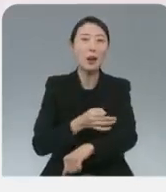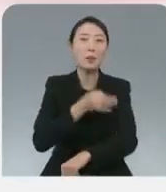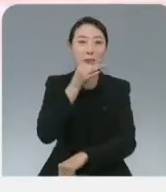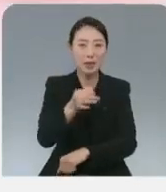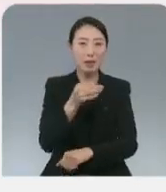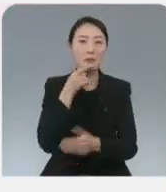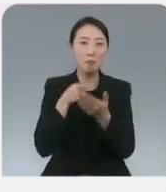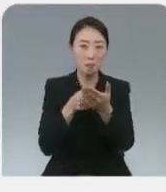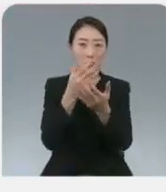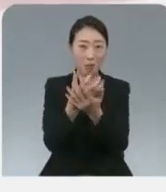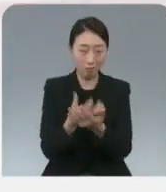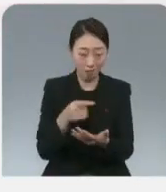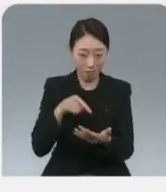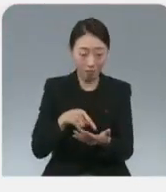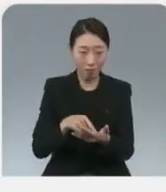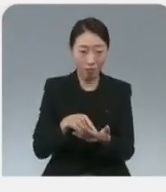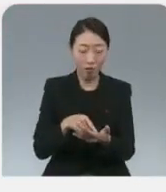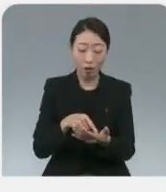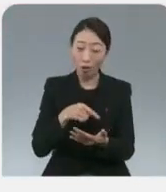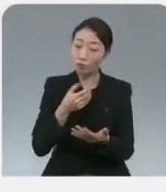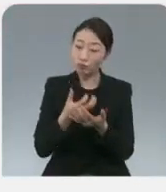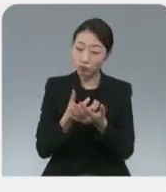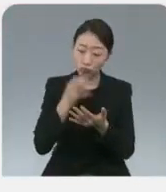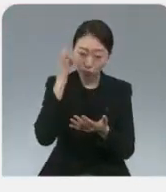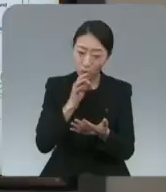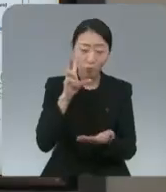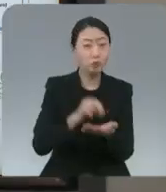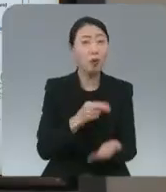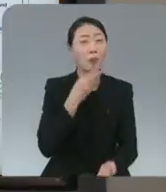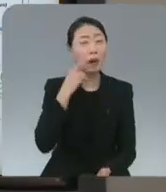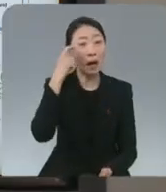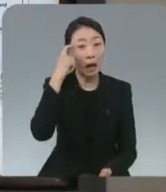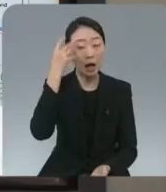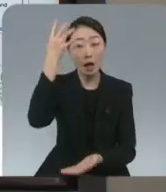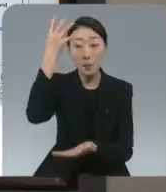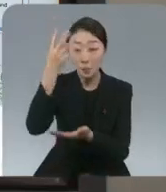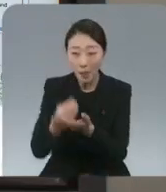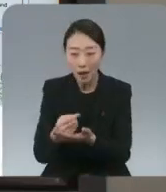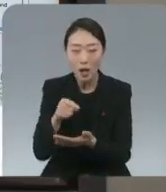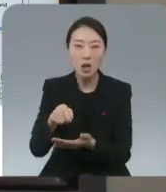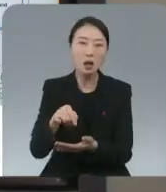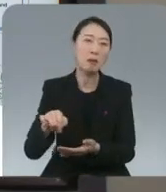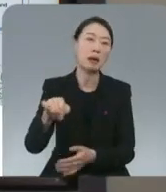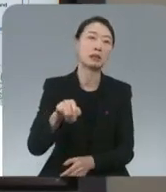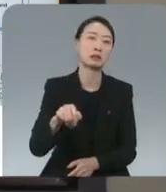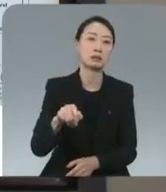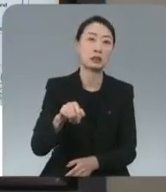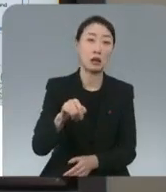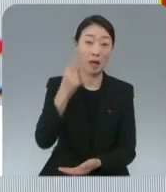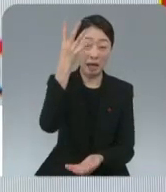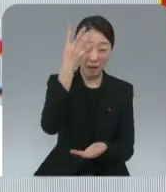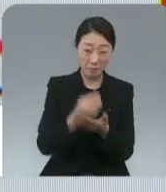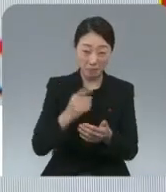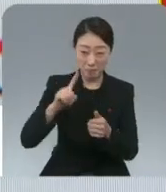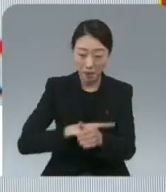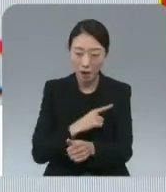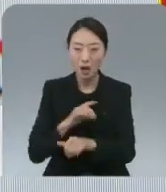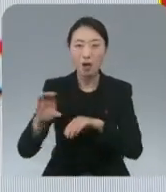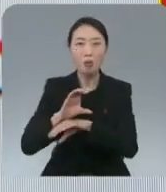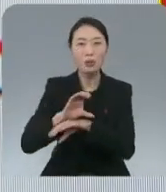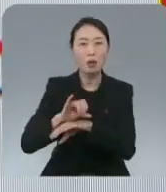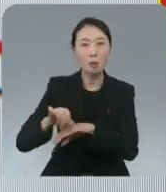kasus peretasan Kali ini menurut badan kepolisian nasional Korea Selatan pada hari Minggu kelompok tersebut mengirimkan email